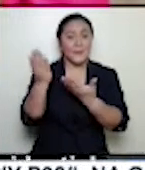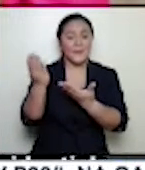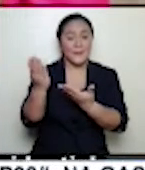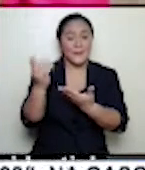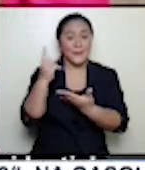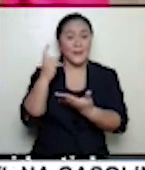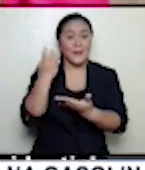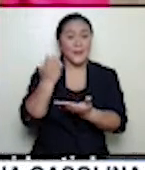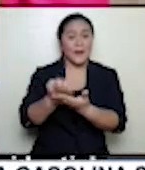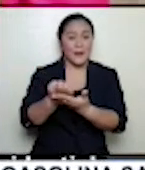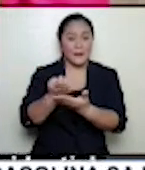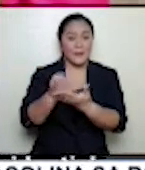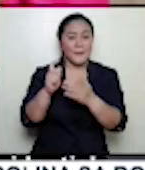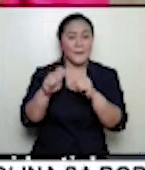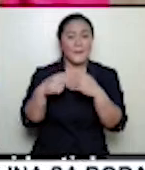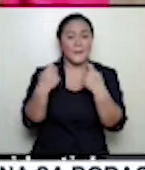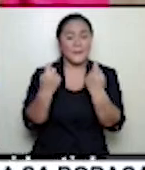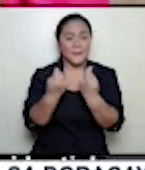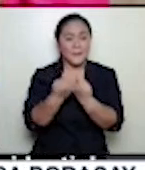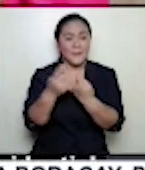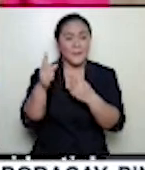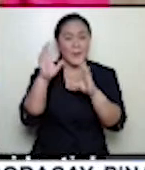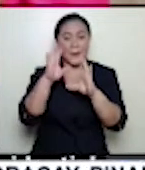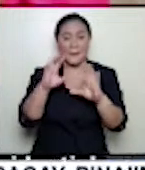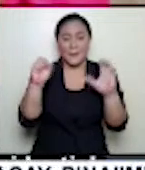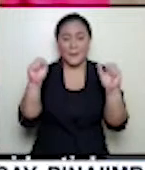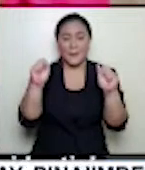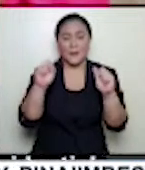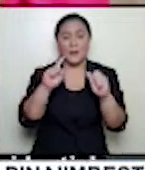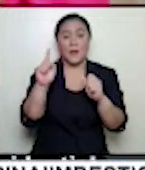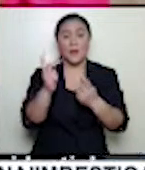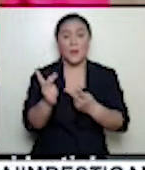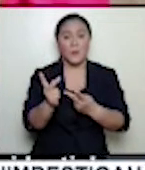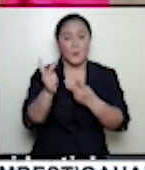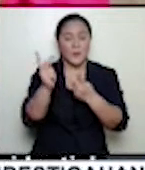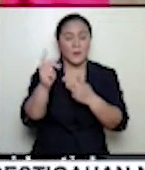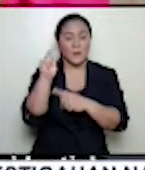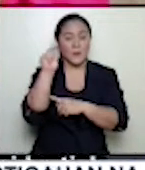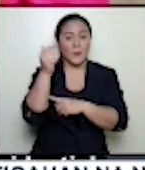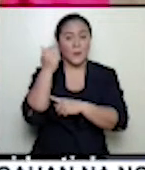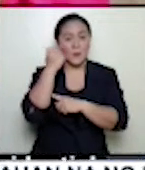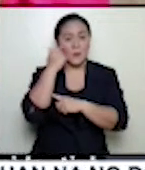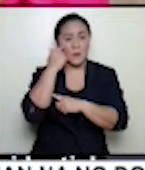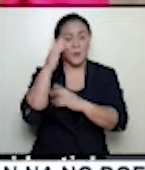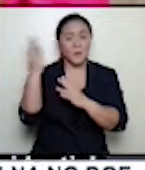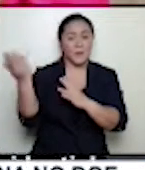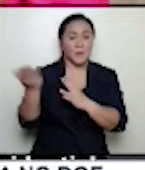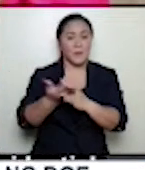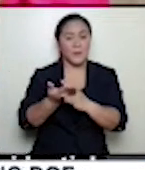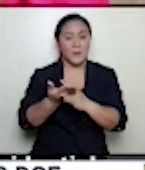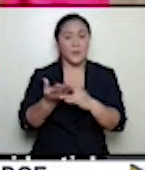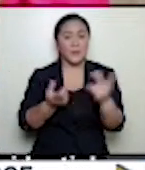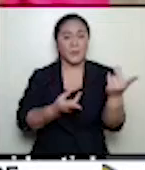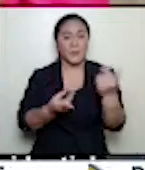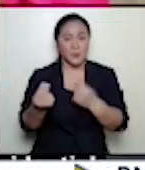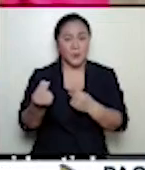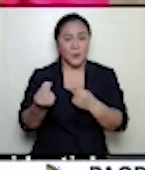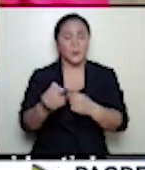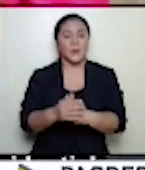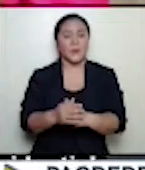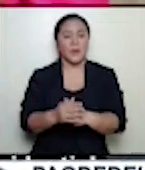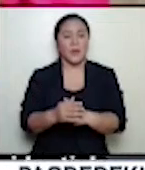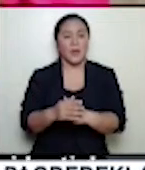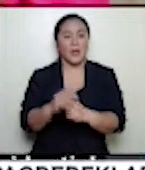team ni Pangulo ng proposed government interventions. Kaya tingnan natin kung ang mga ito